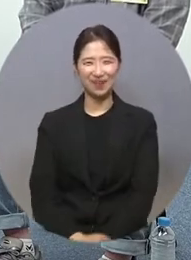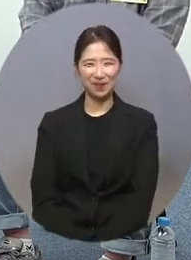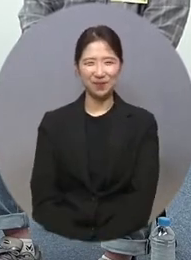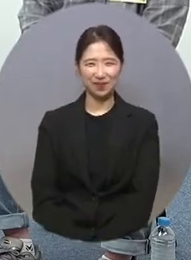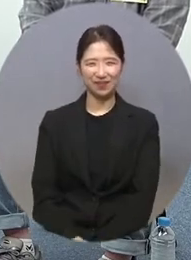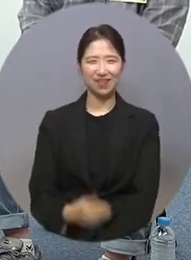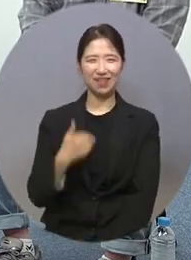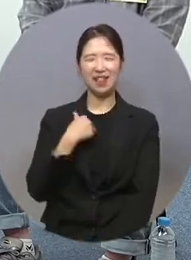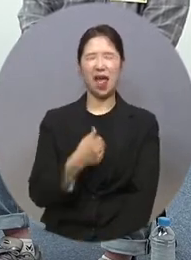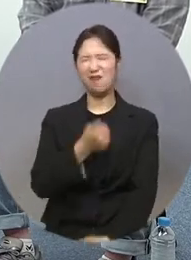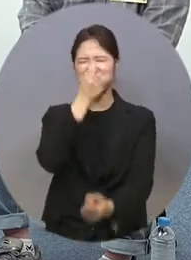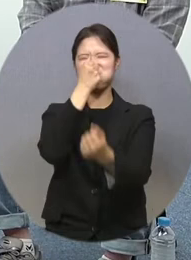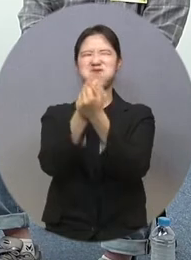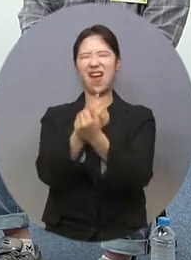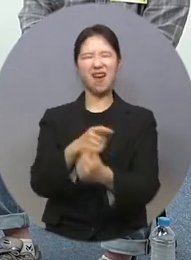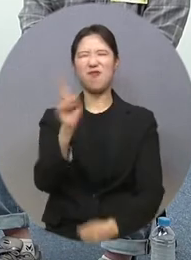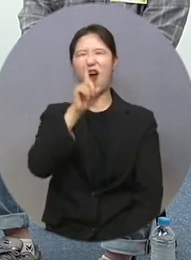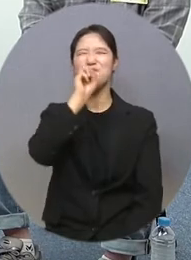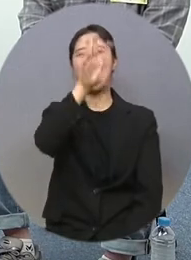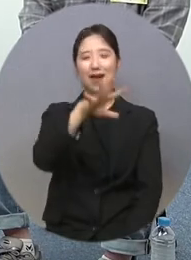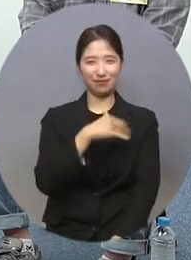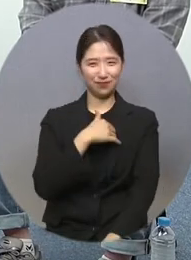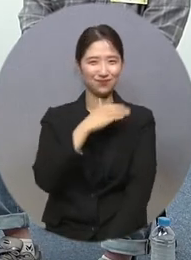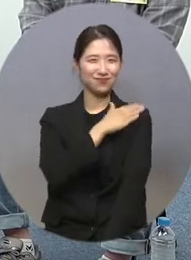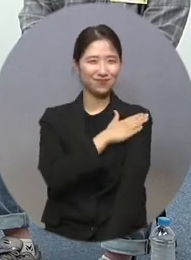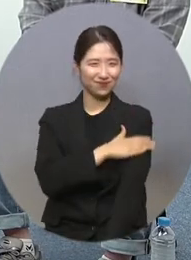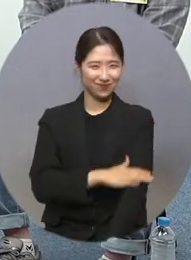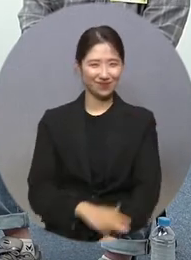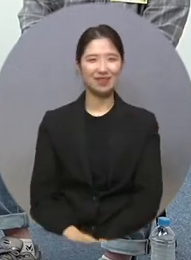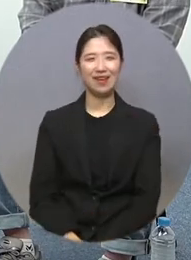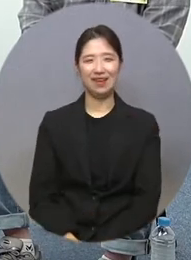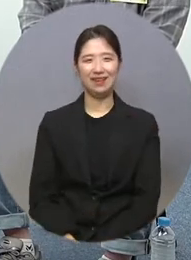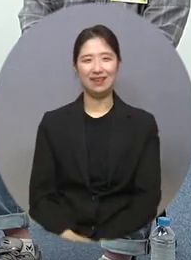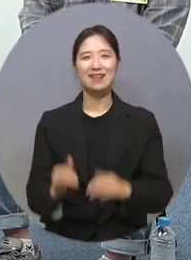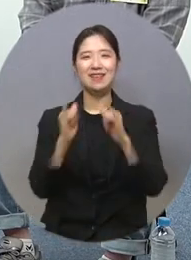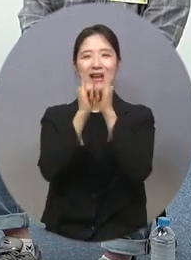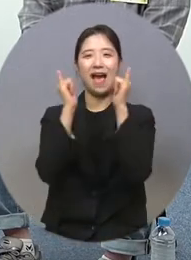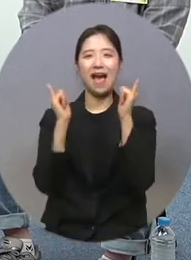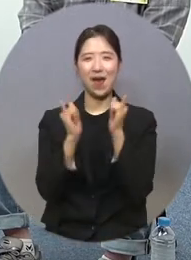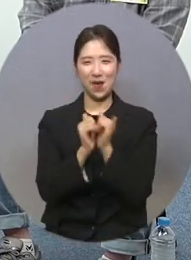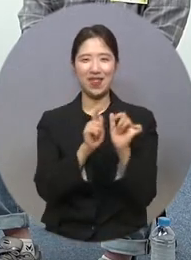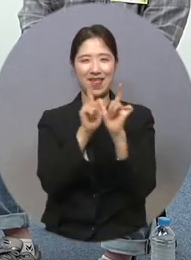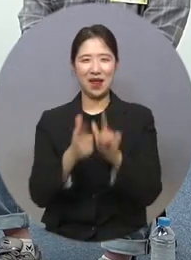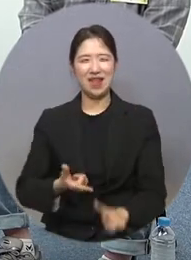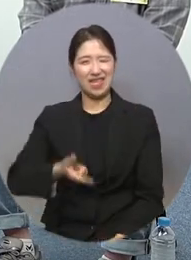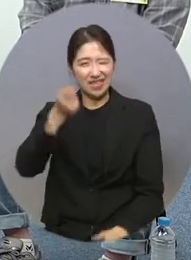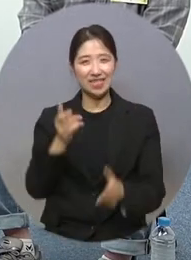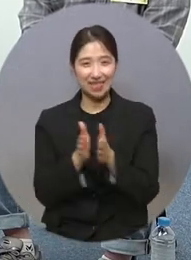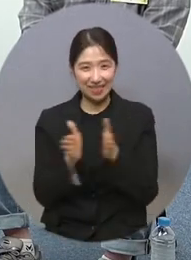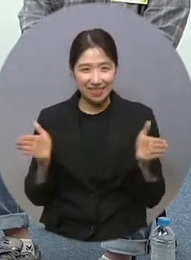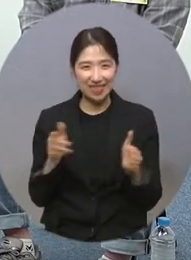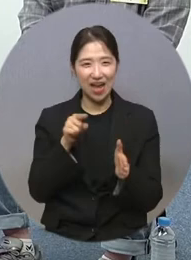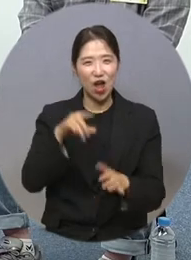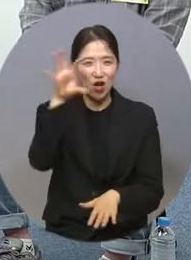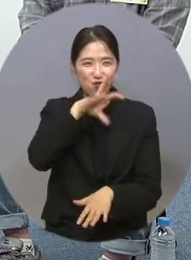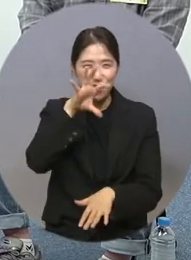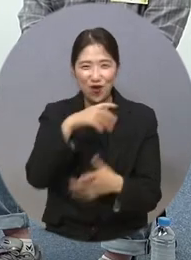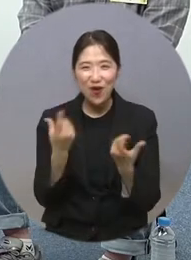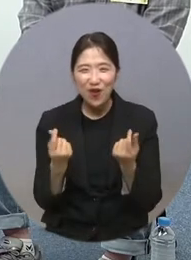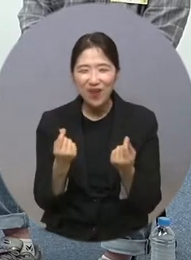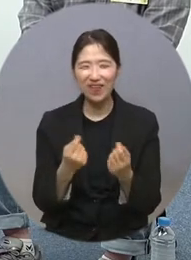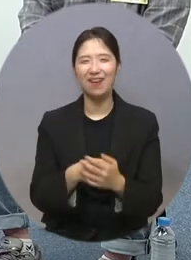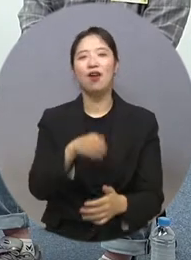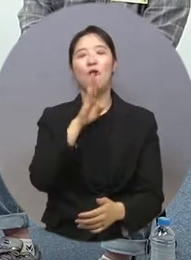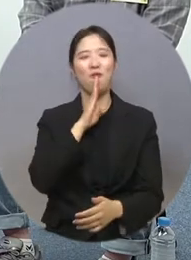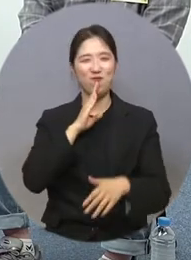잘 깎고, 뭐, 이야기 뻔뻔하게 잘하고. 사회생활을 오래, 아까 되게 일찍 시작한 네, 네, 장점이라고 훈련이 너무 해야 잘 되나요?